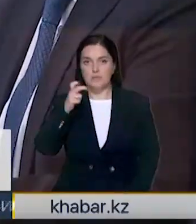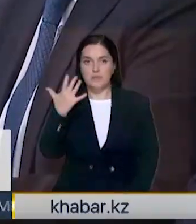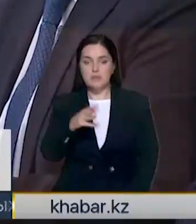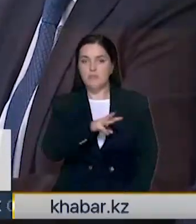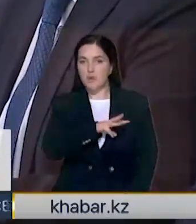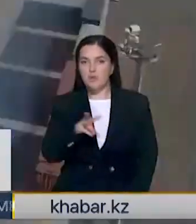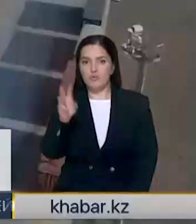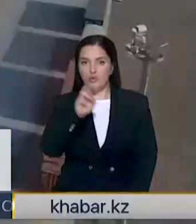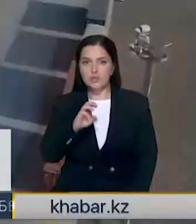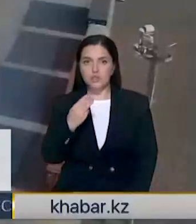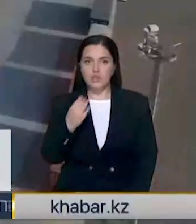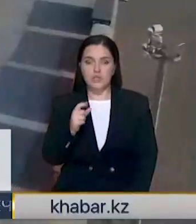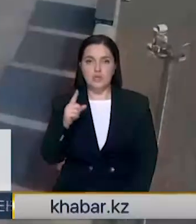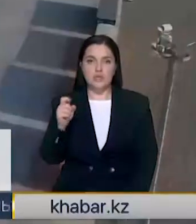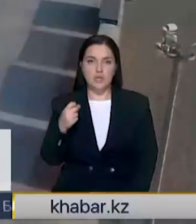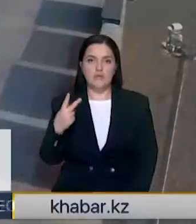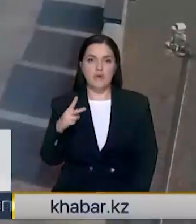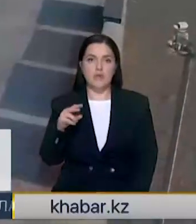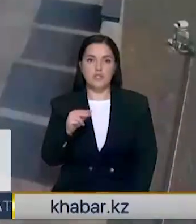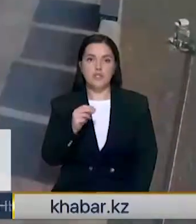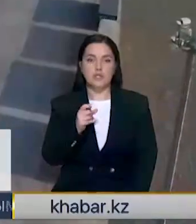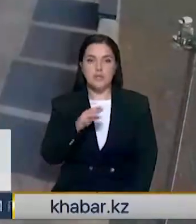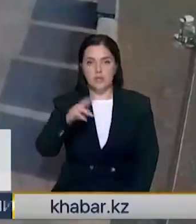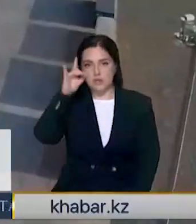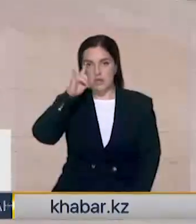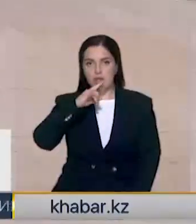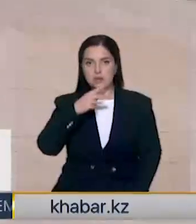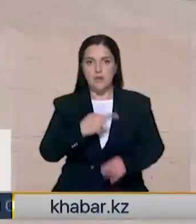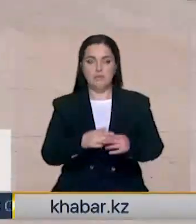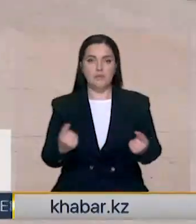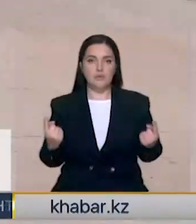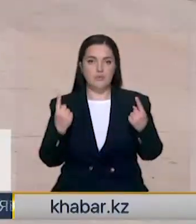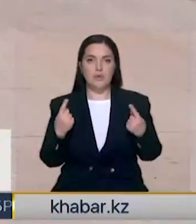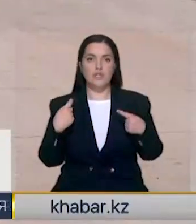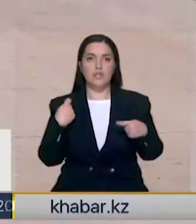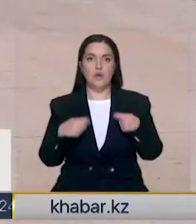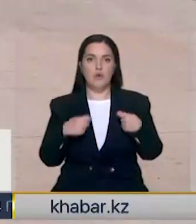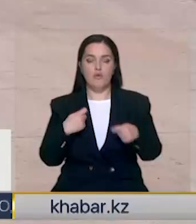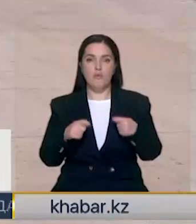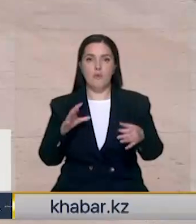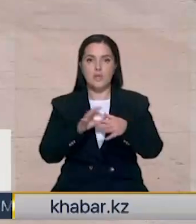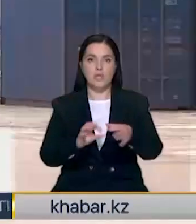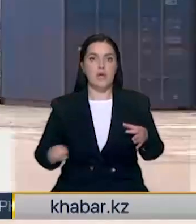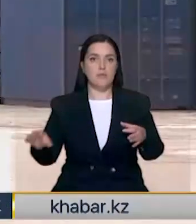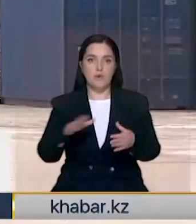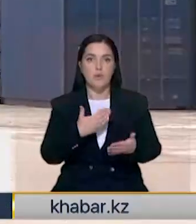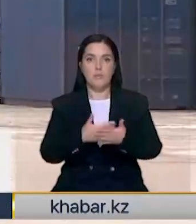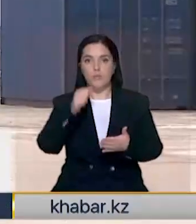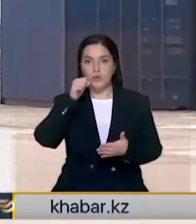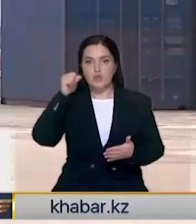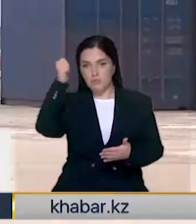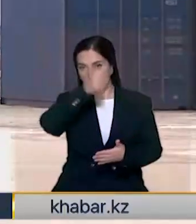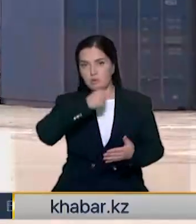350 млн долларов за 20 лет Чехия для Казахстана является одним из крупнейших торговых р в Европе Вот например